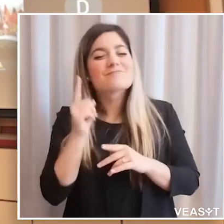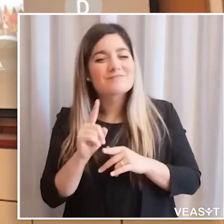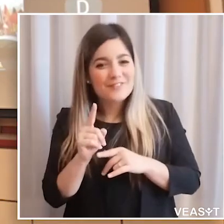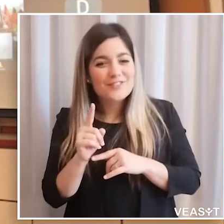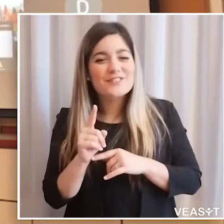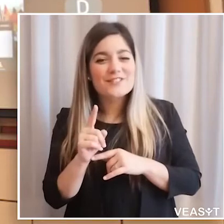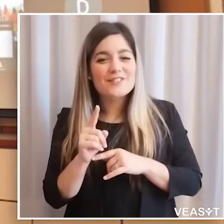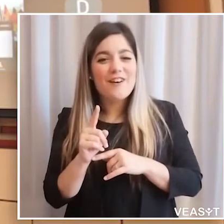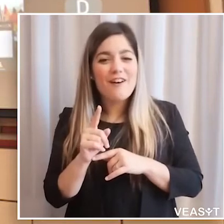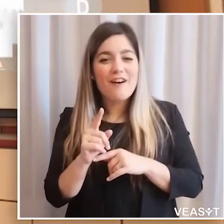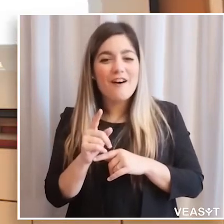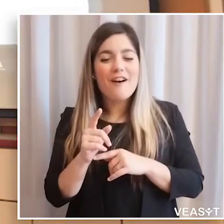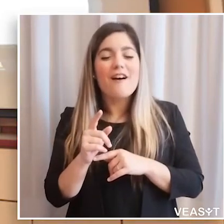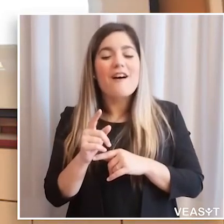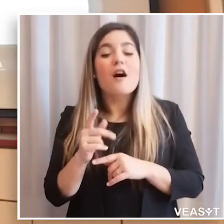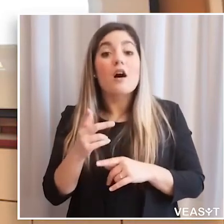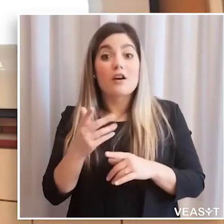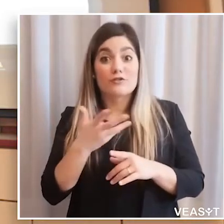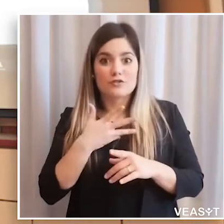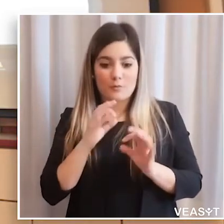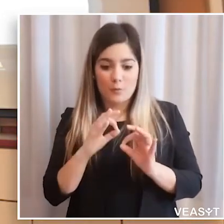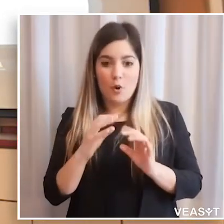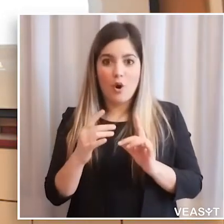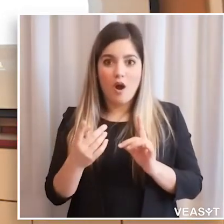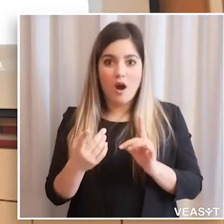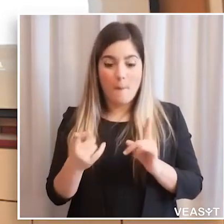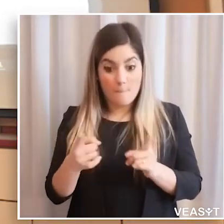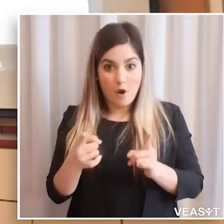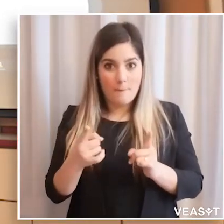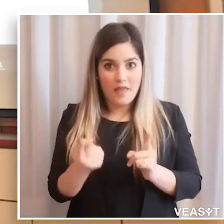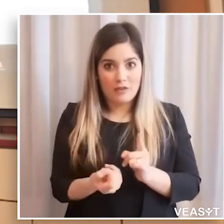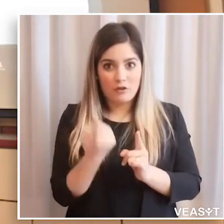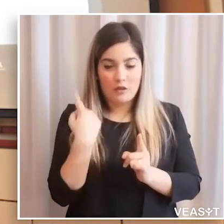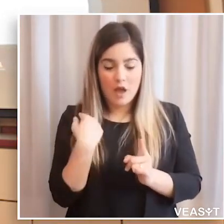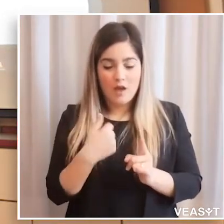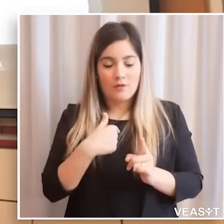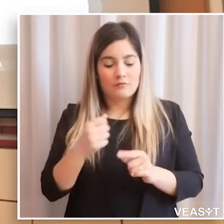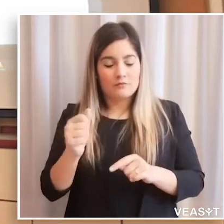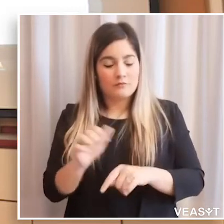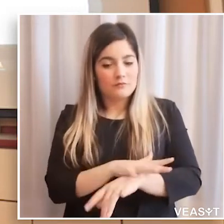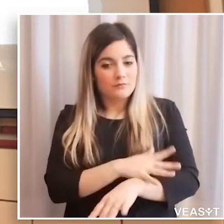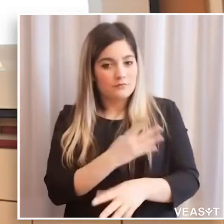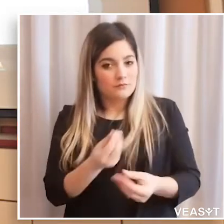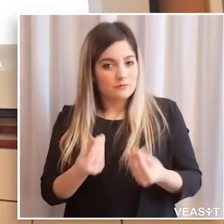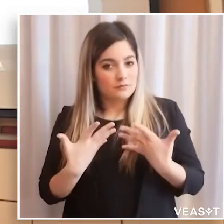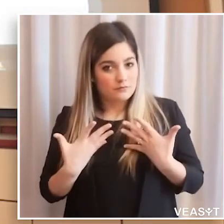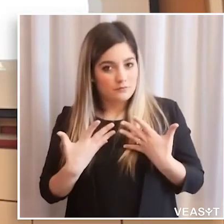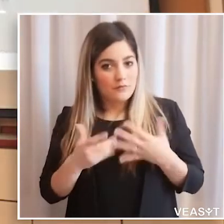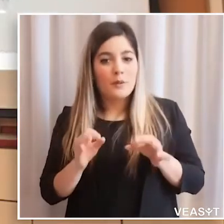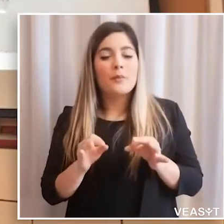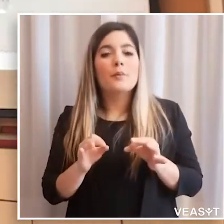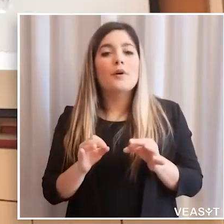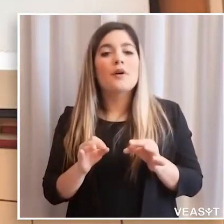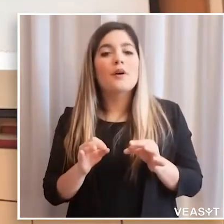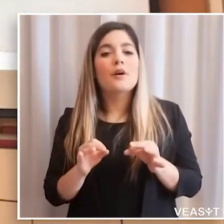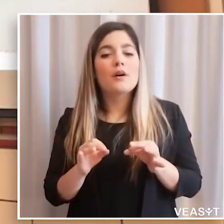passate nel monitor, perché sono due volte in avanti, c stato un momento che